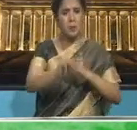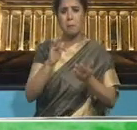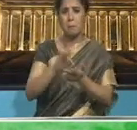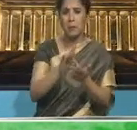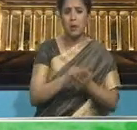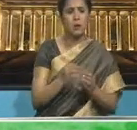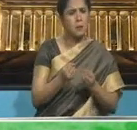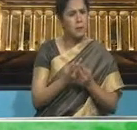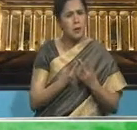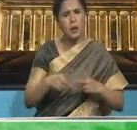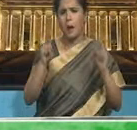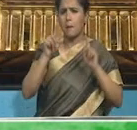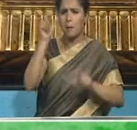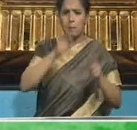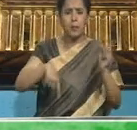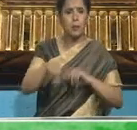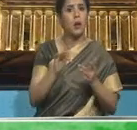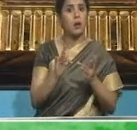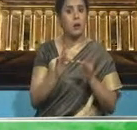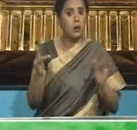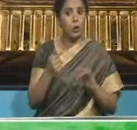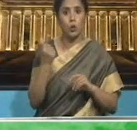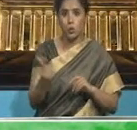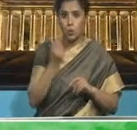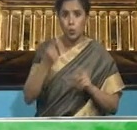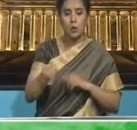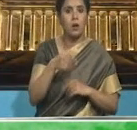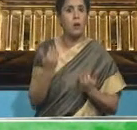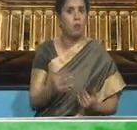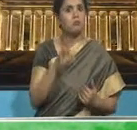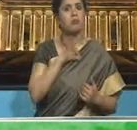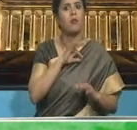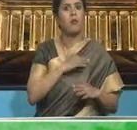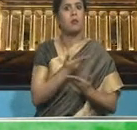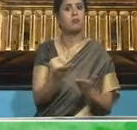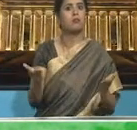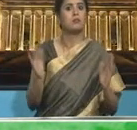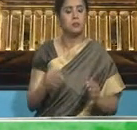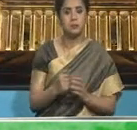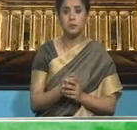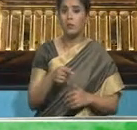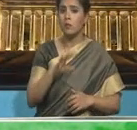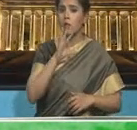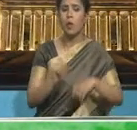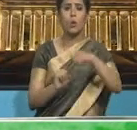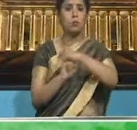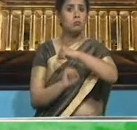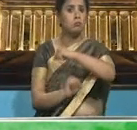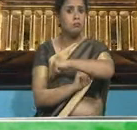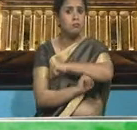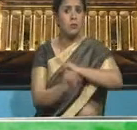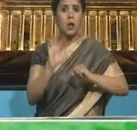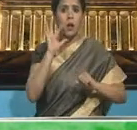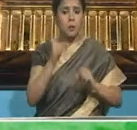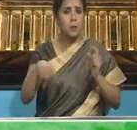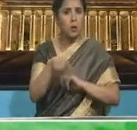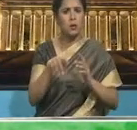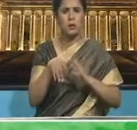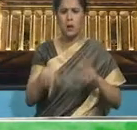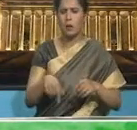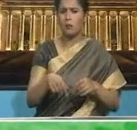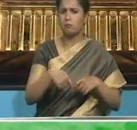से अधिक लोग इंटरनेट का लाभ उठा रहे हैं। बुनियादी ढांचे में हुए विस्तार